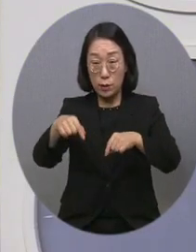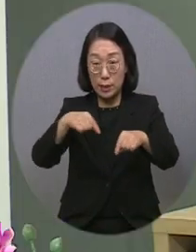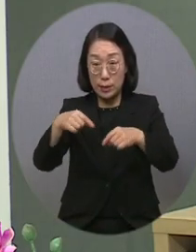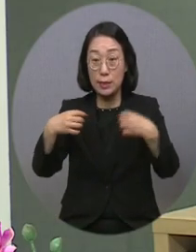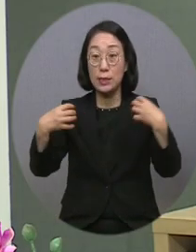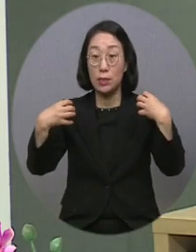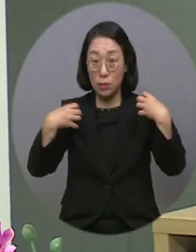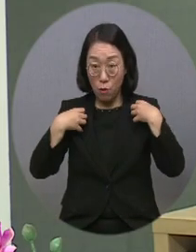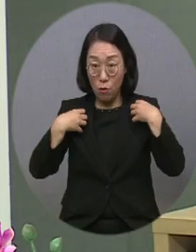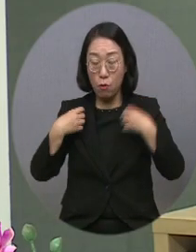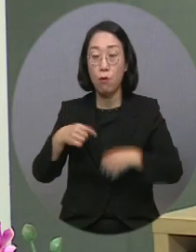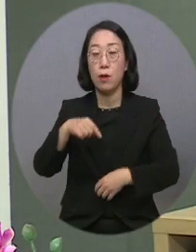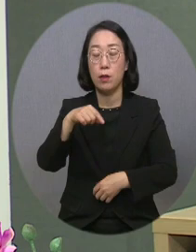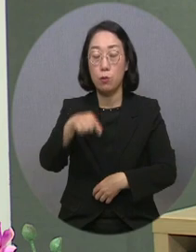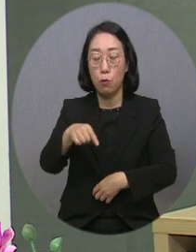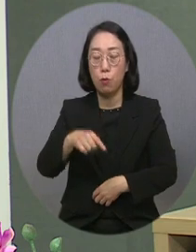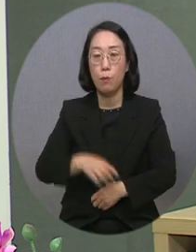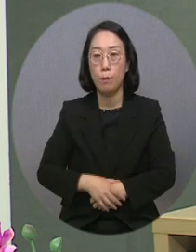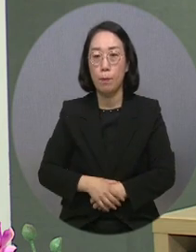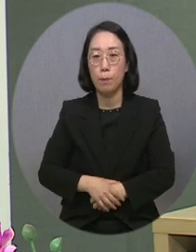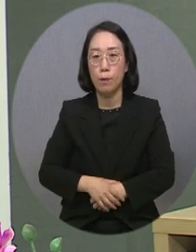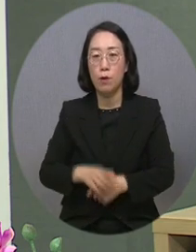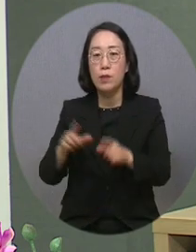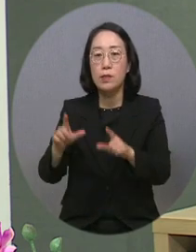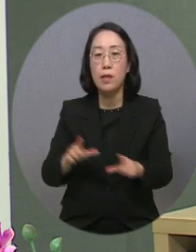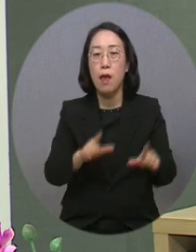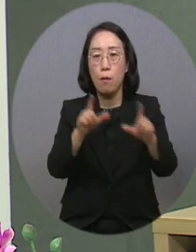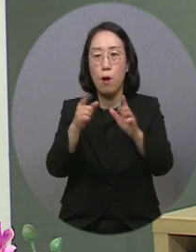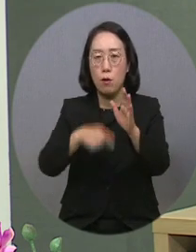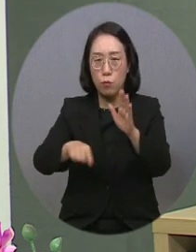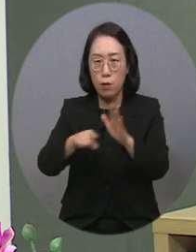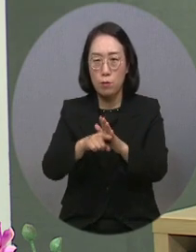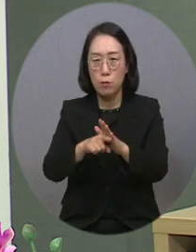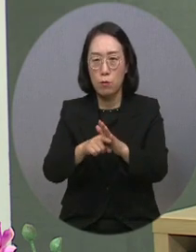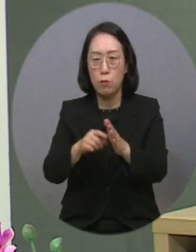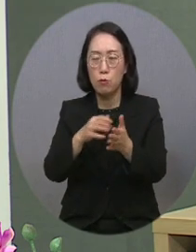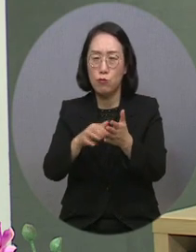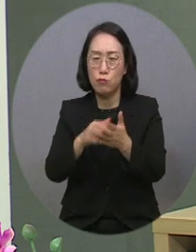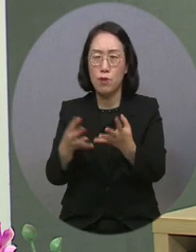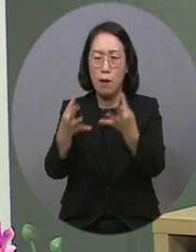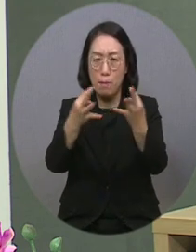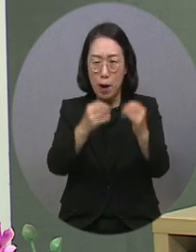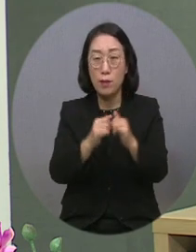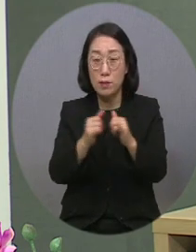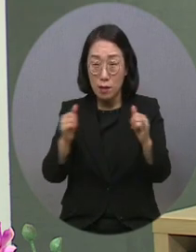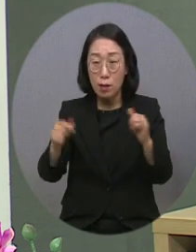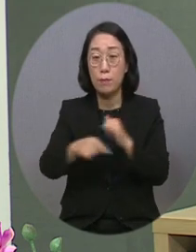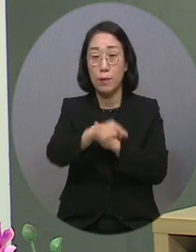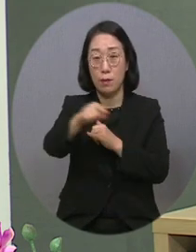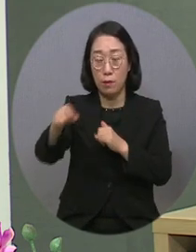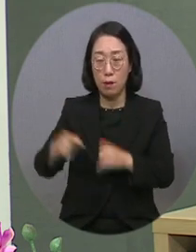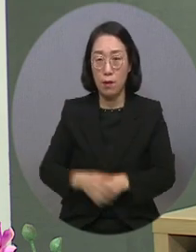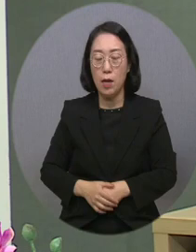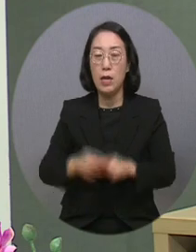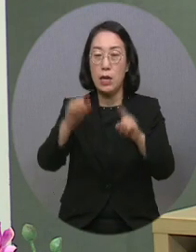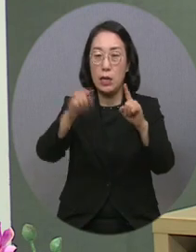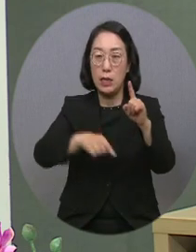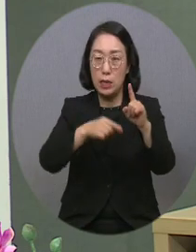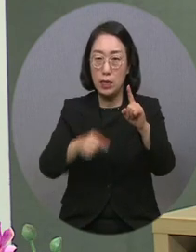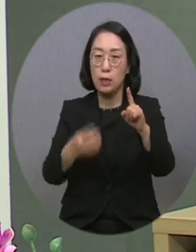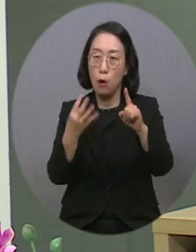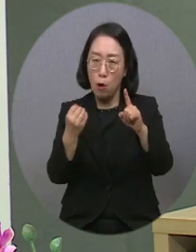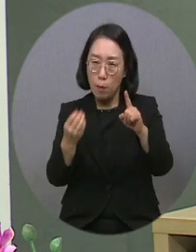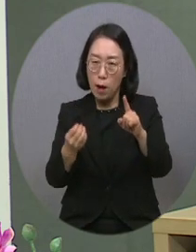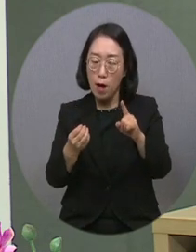기초 생계를 위해서 수만 명이 어려움을 네. 겪고 있으니 이게 1인당 얼마씩